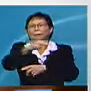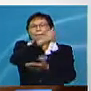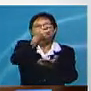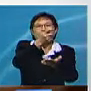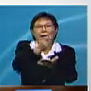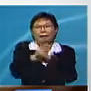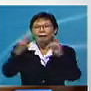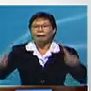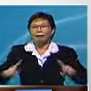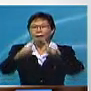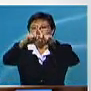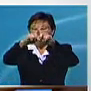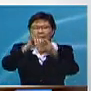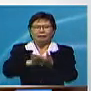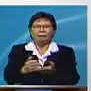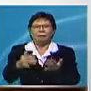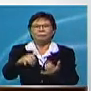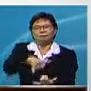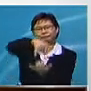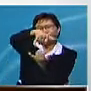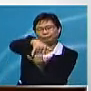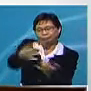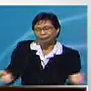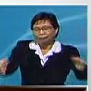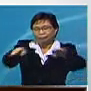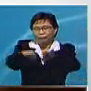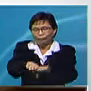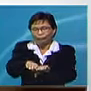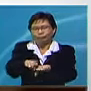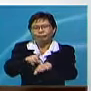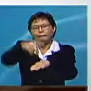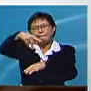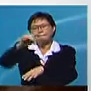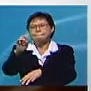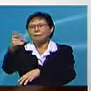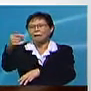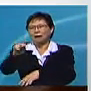bahagian itu jenazah allaharham dikebumikan hari ini di kampung mengkasar pekan